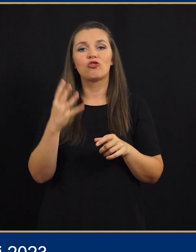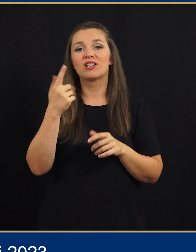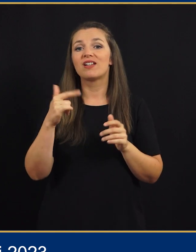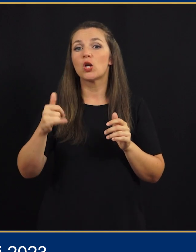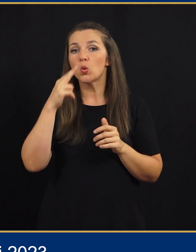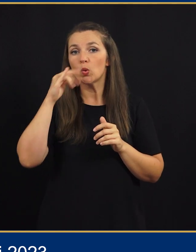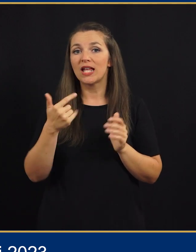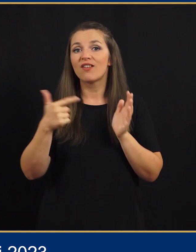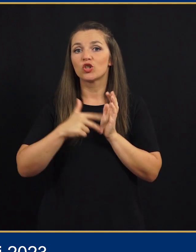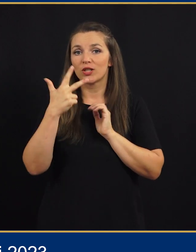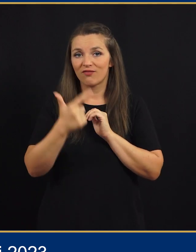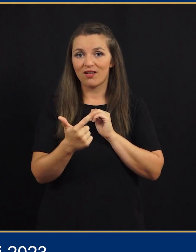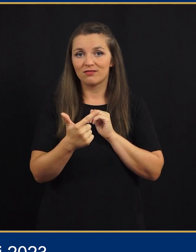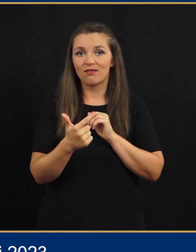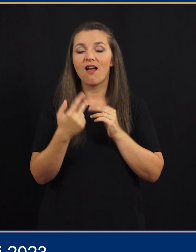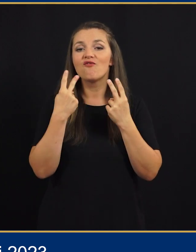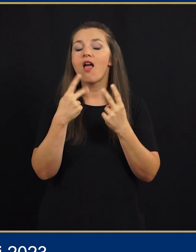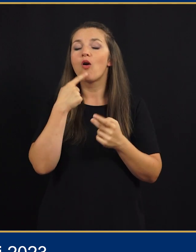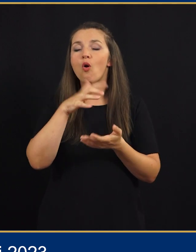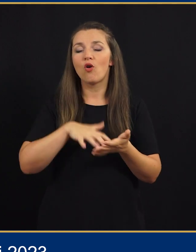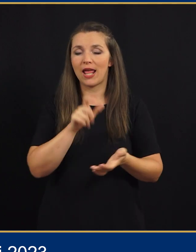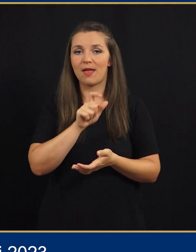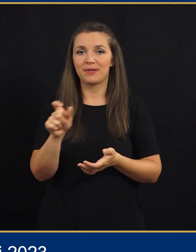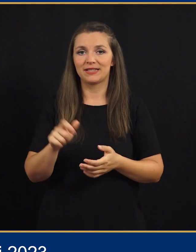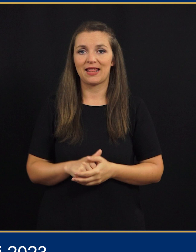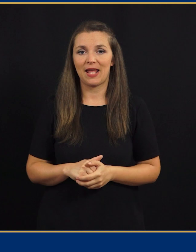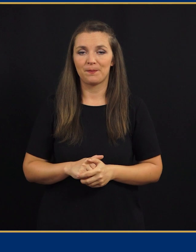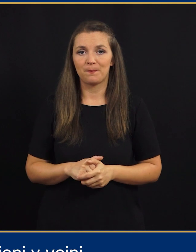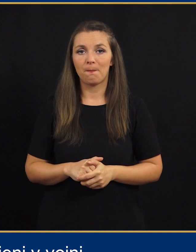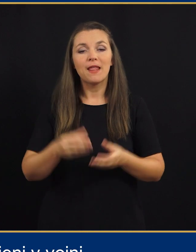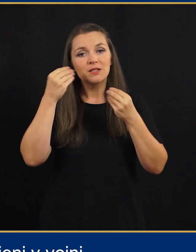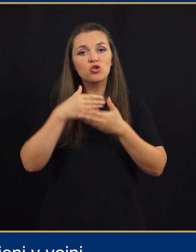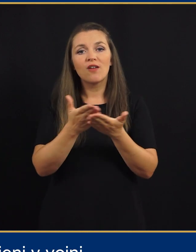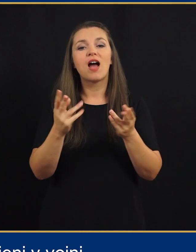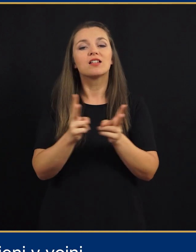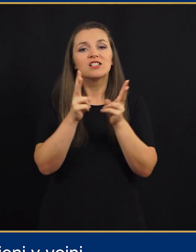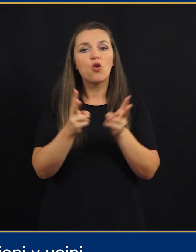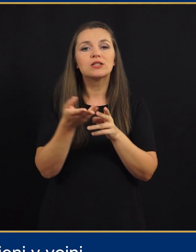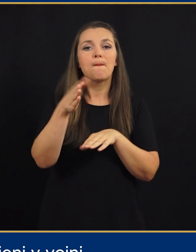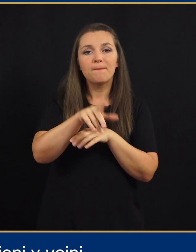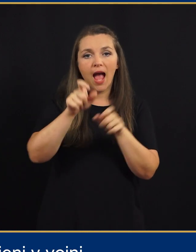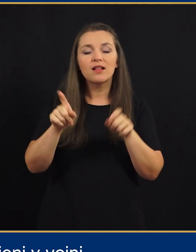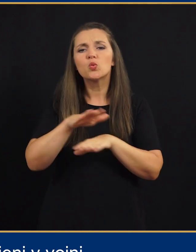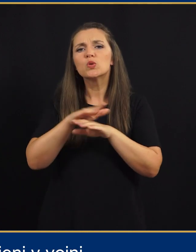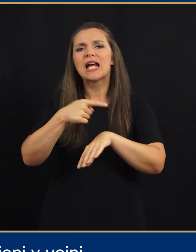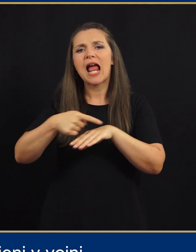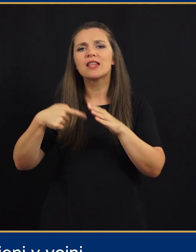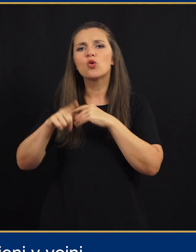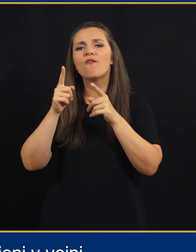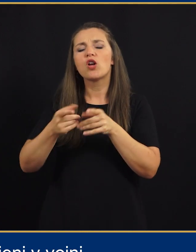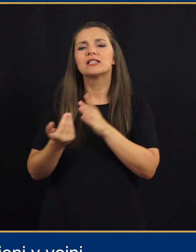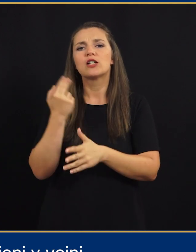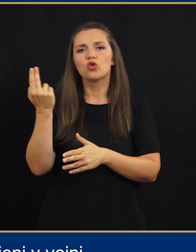24. junij 2023. Velja govorjena beseda. Spoštovani svojci padlih in vsi ranjeni v vojni